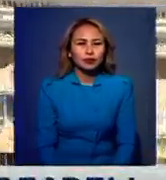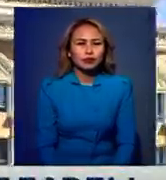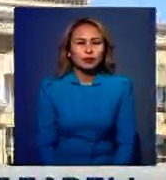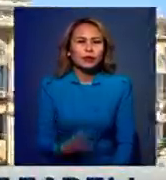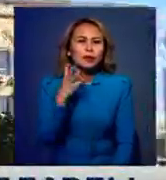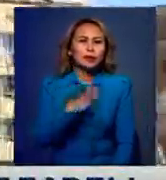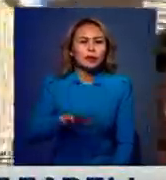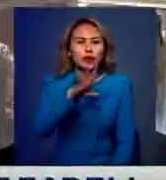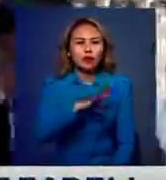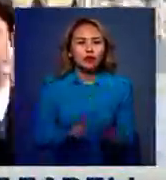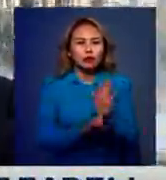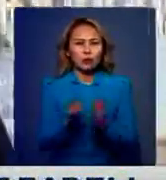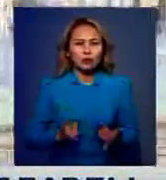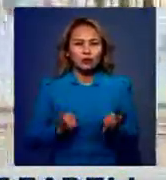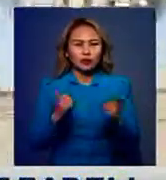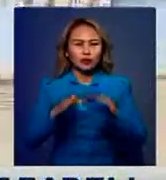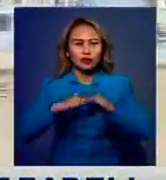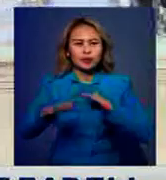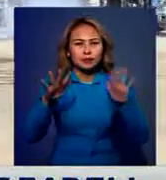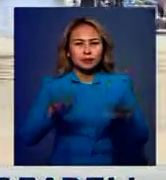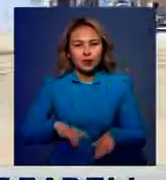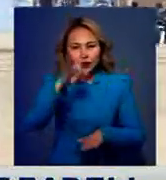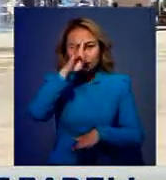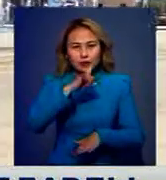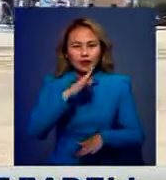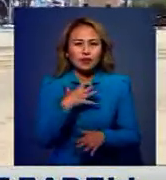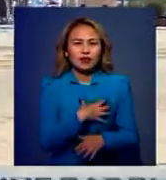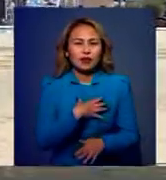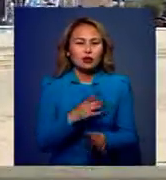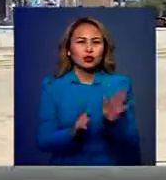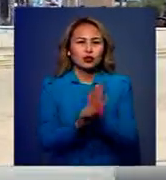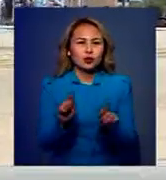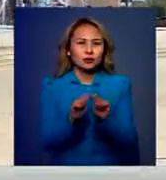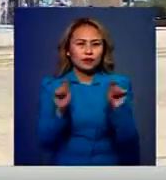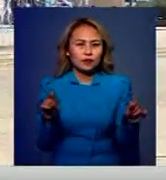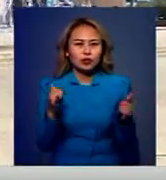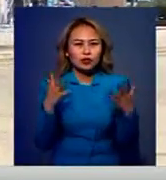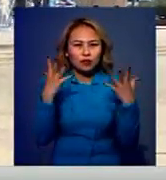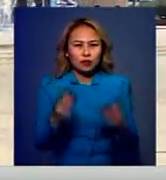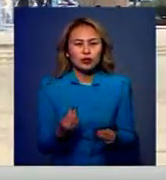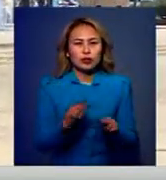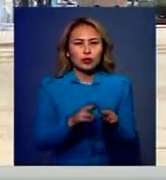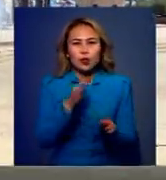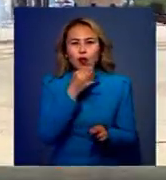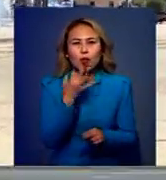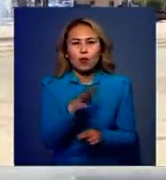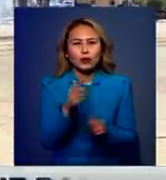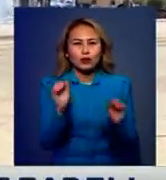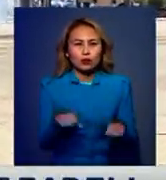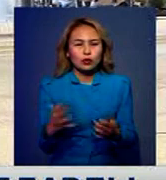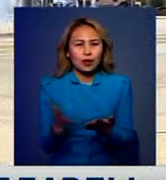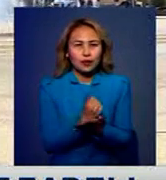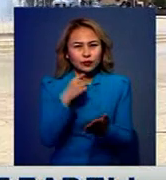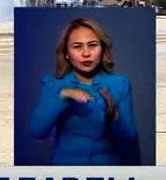Сыр Алталаштың ардақ тұтқан анасы. Қазақтың қазыналы жерінде талай тың дүние тұнып жатыр. Топырағын түртіп қалсаң, тасыда жатқан тасын